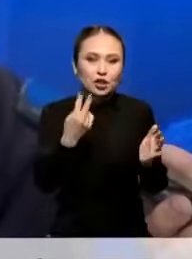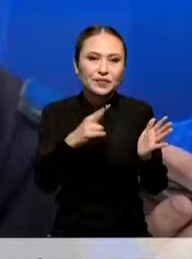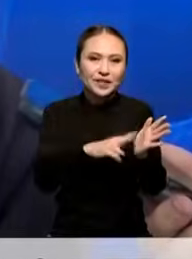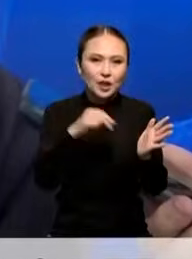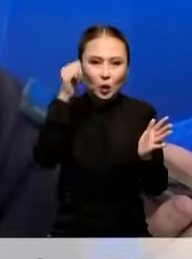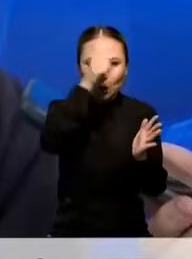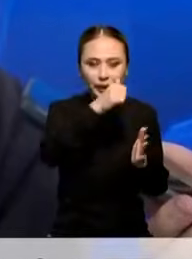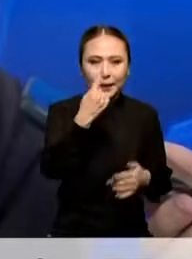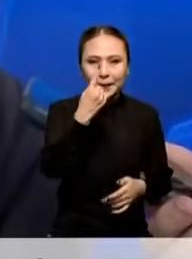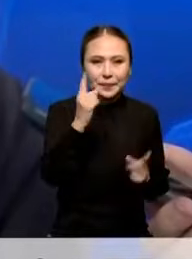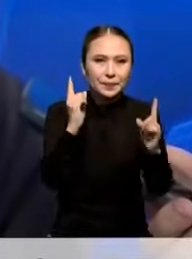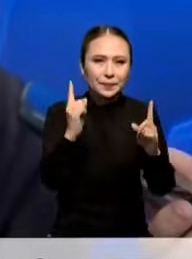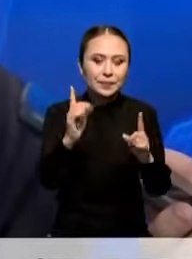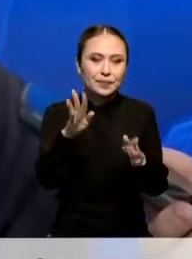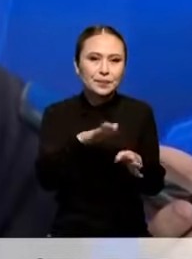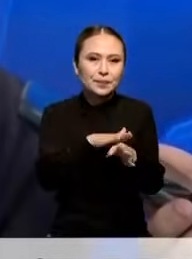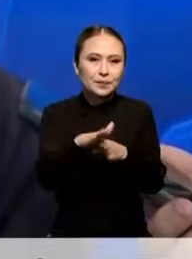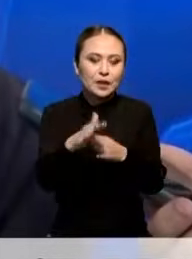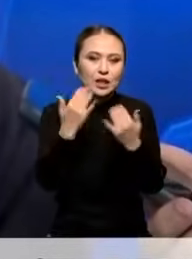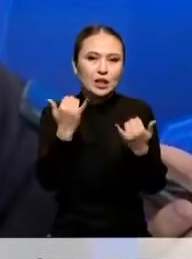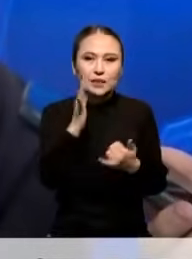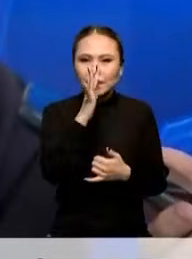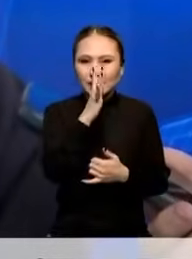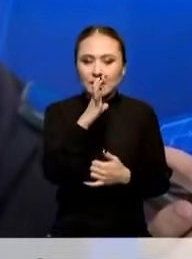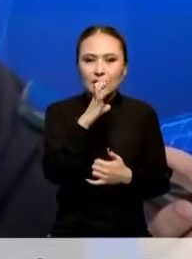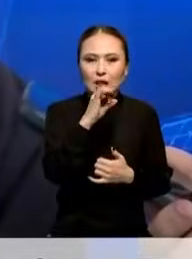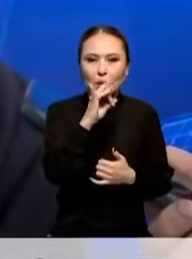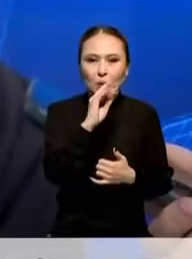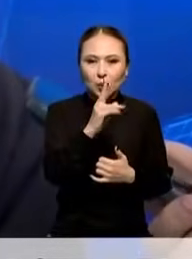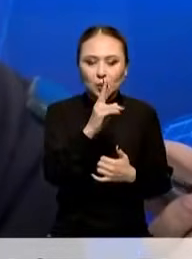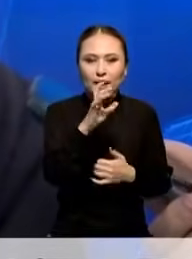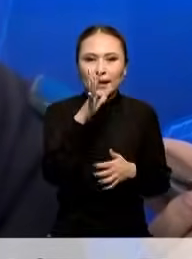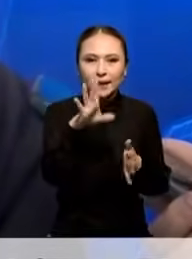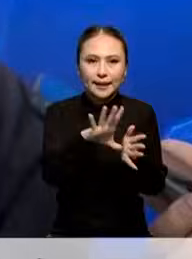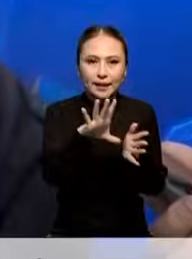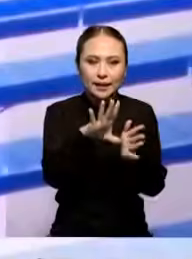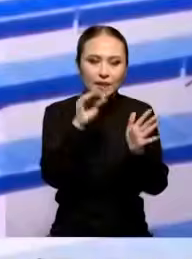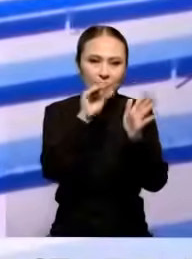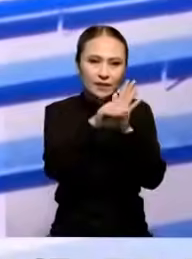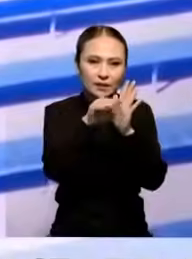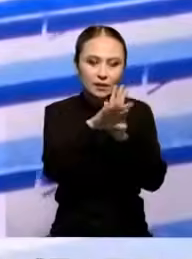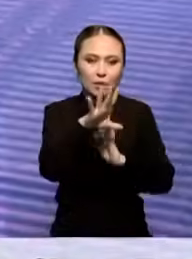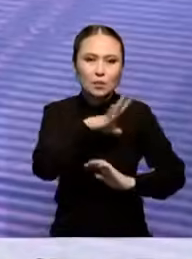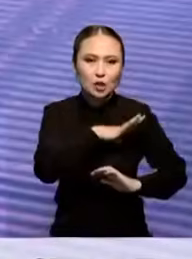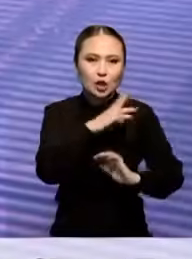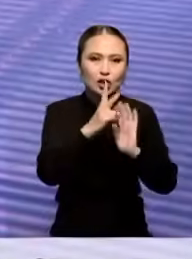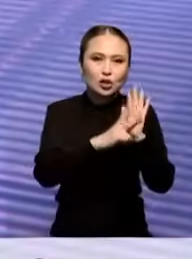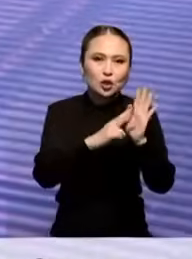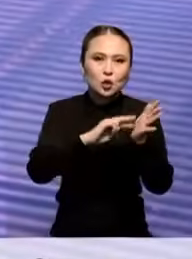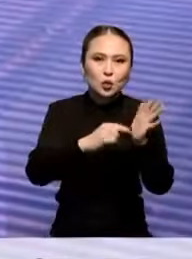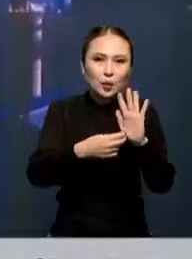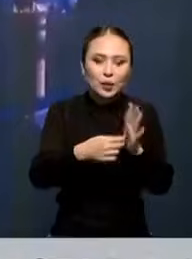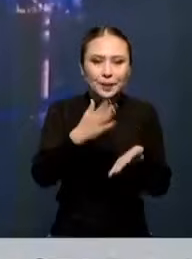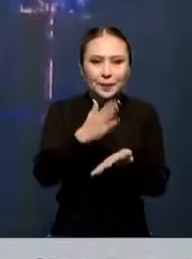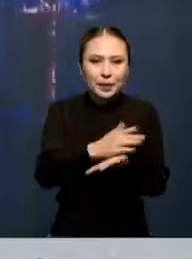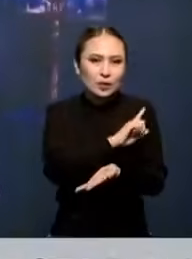жылдың 1-тоқсанына жоспарлап отырмыз. Бүгінгі таңда Самұрық энергияның инвестициялық портфелінде 7 жоба бар.